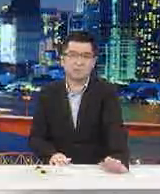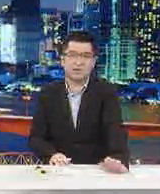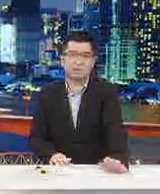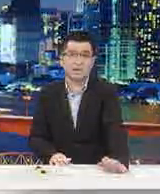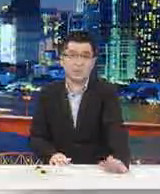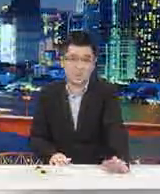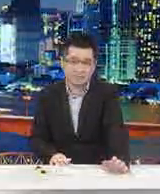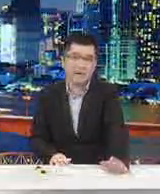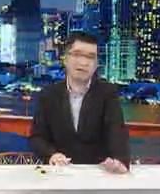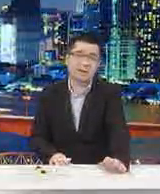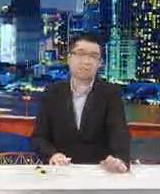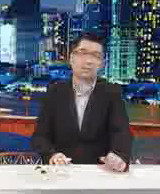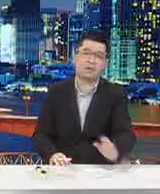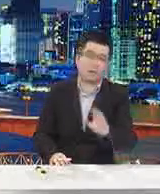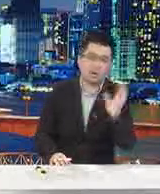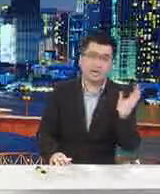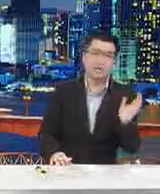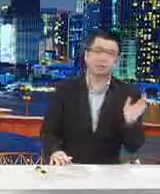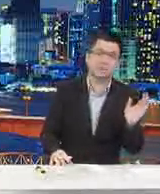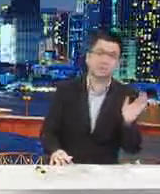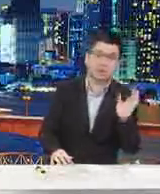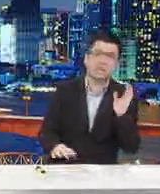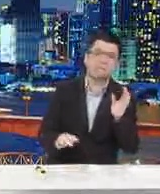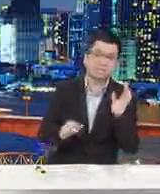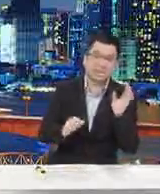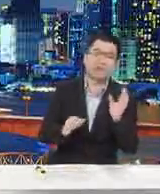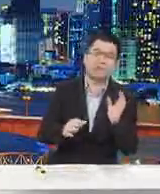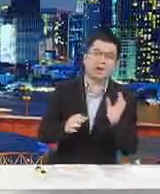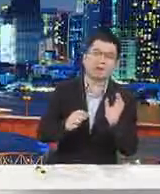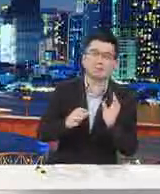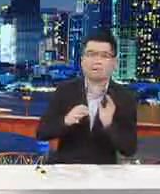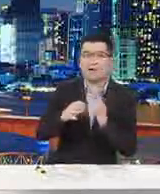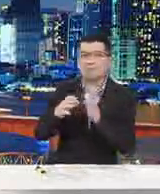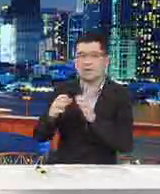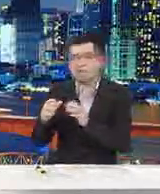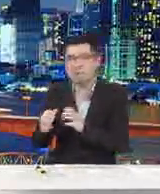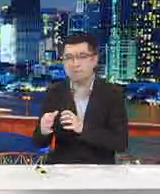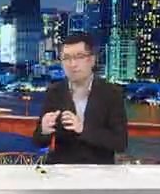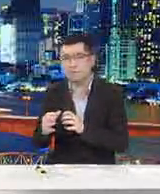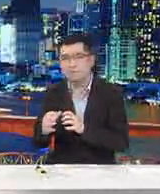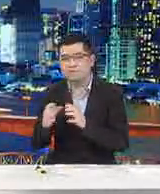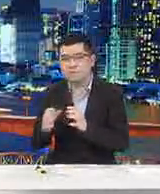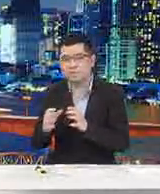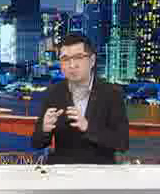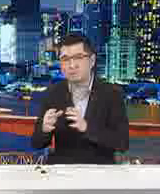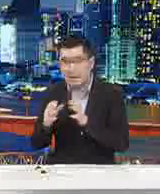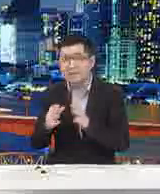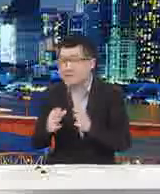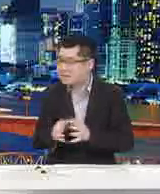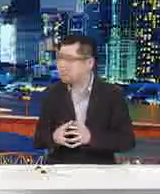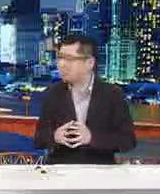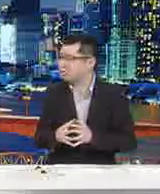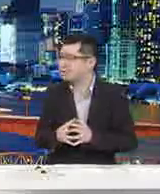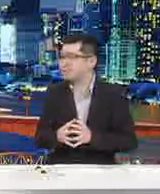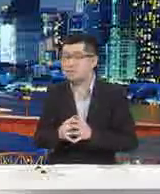ที่เรือนจำกลางพิเศษกว่ากรุงเทพฯแล้วนะครับแล้วก็ก่อนหน้านี้เนี่ยมีคำถามมีคำถามว่าพอย้ายมาแล้วปั๊บเนี่ยจะถูกขัง